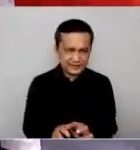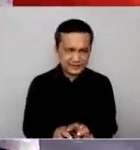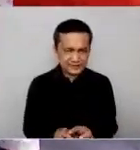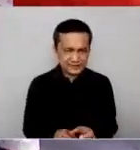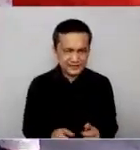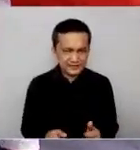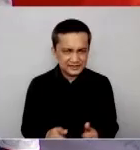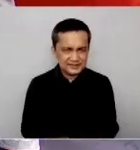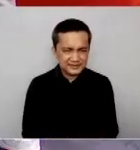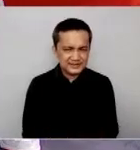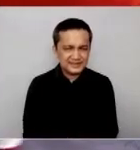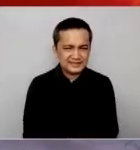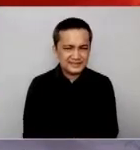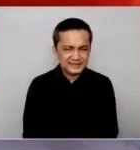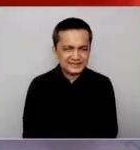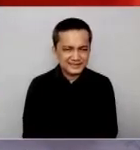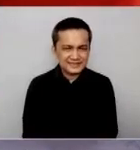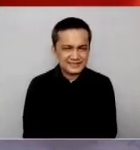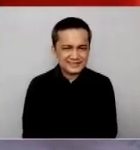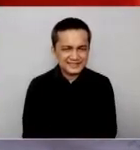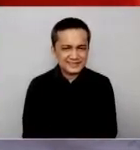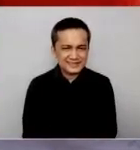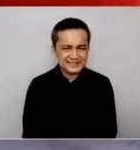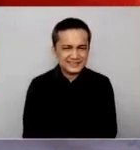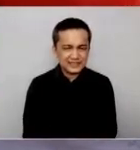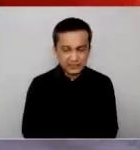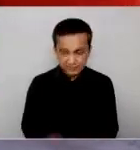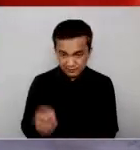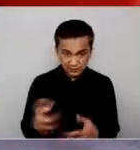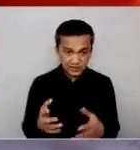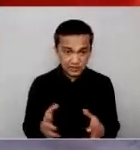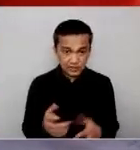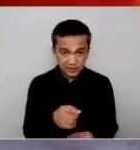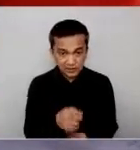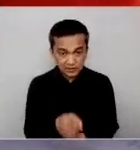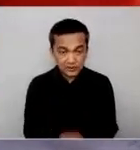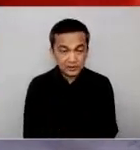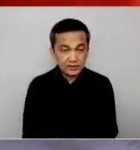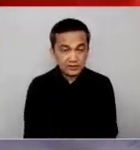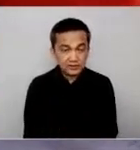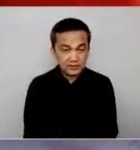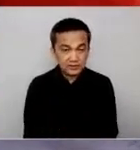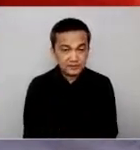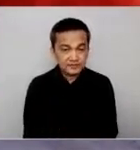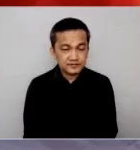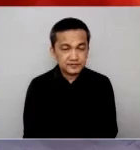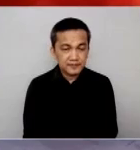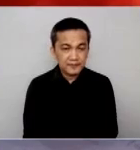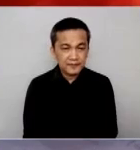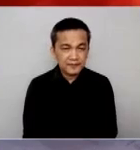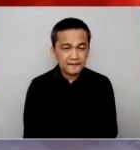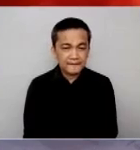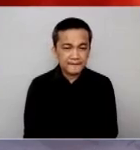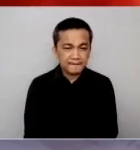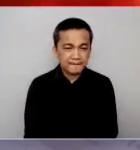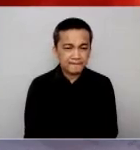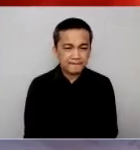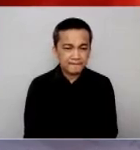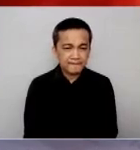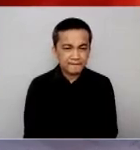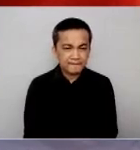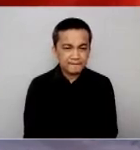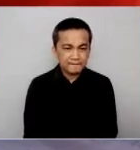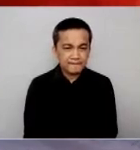Yay! Okay. Wait. Yan na yun o kailangan ganun? Kailangan isang stack pa. Ay, hindi naman. May isa pa ng sequence. Meron pa